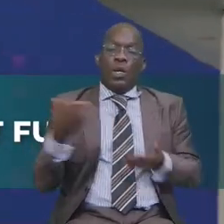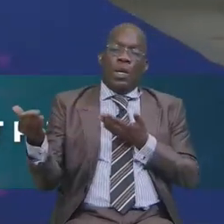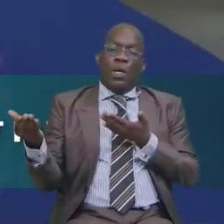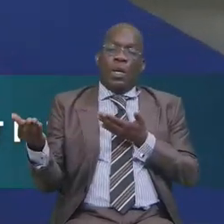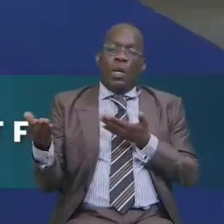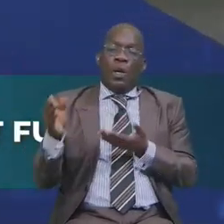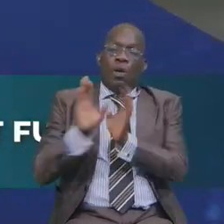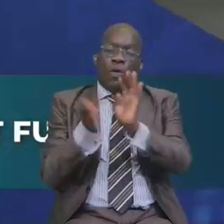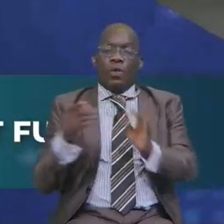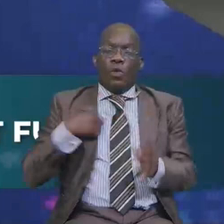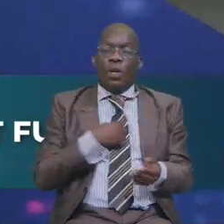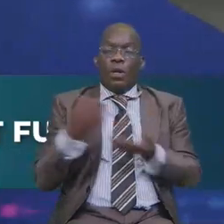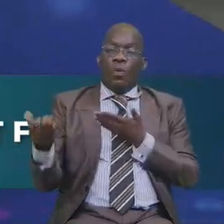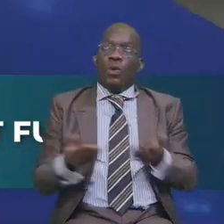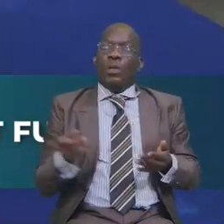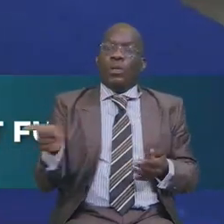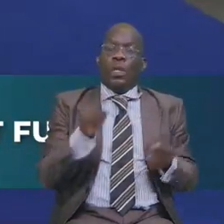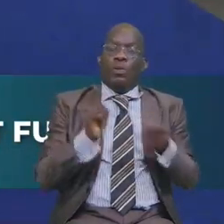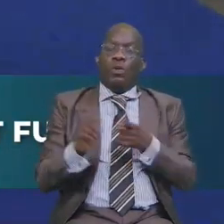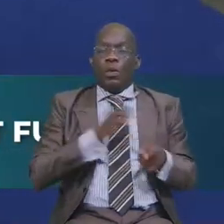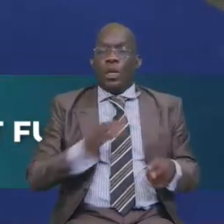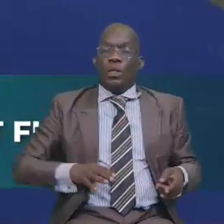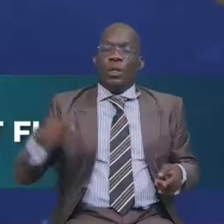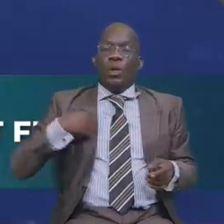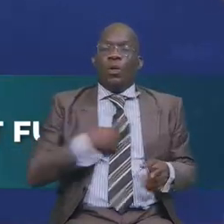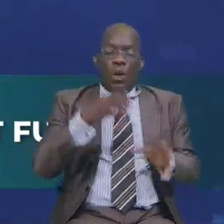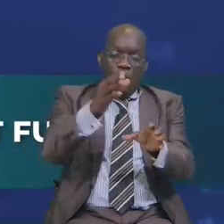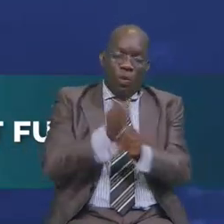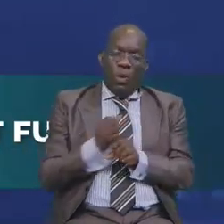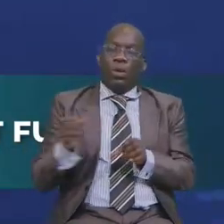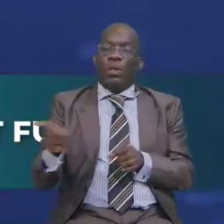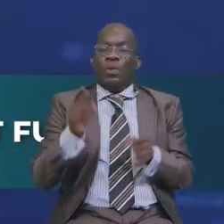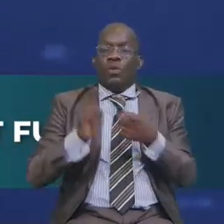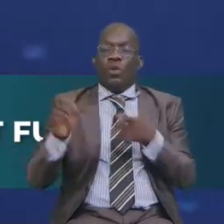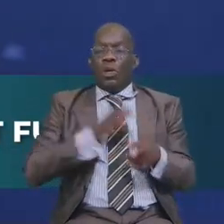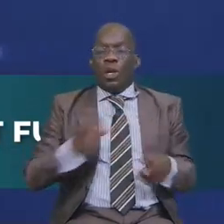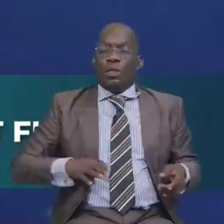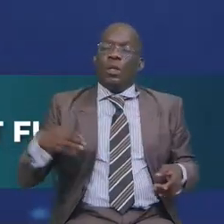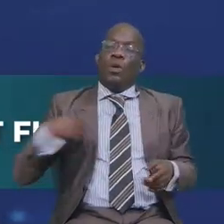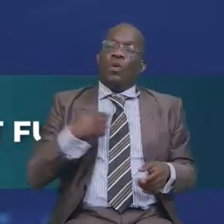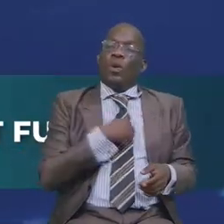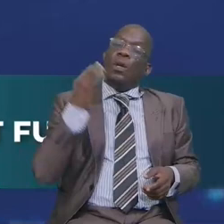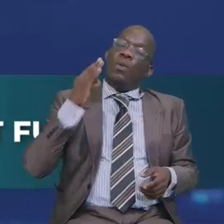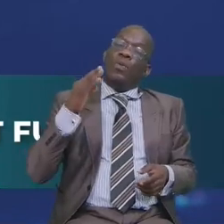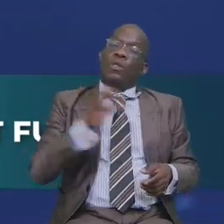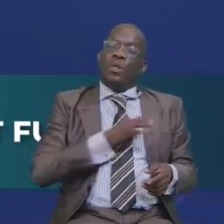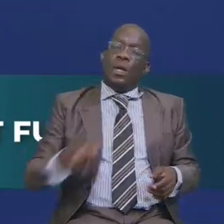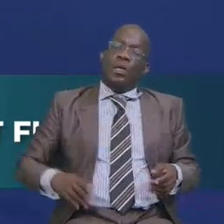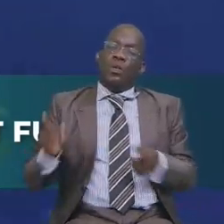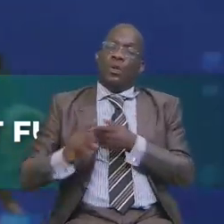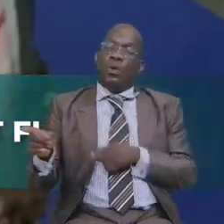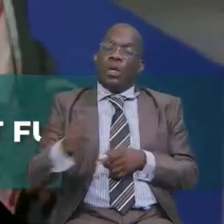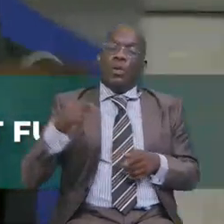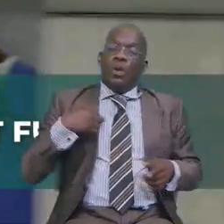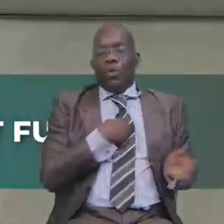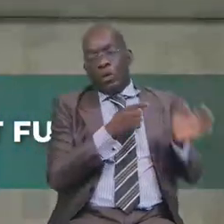Christ. Nous les gagnons pour Christ. Nous leur prêchons Christ. Et nous avons étendu l'amour